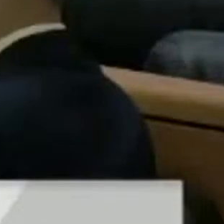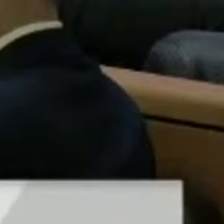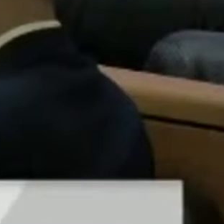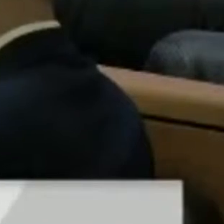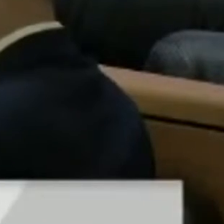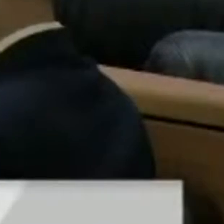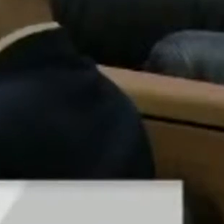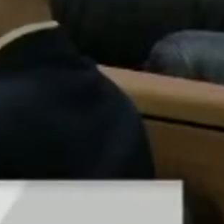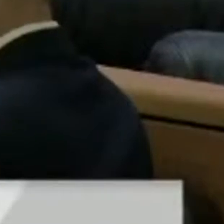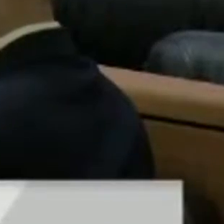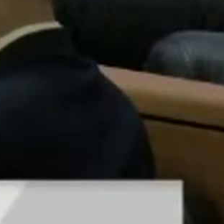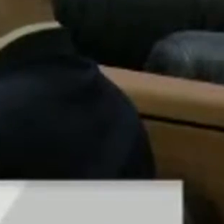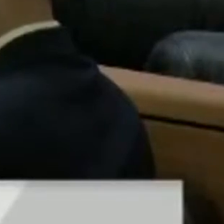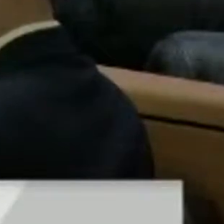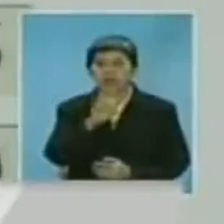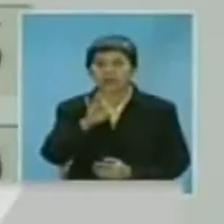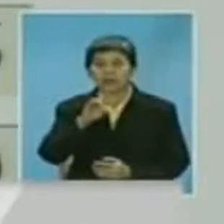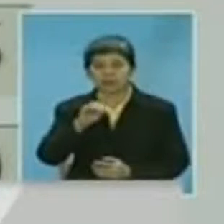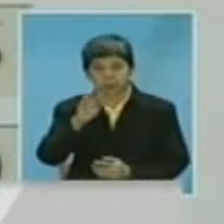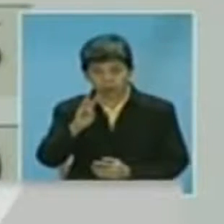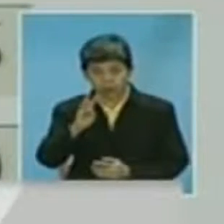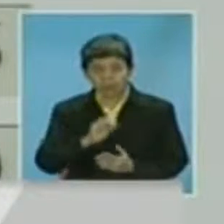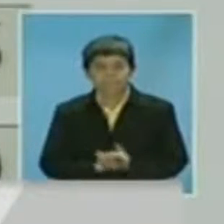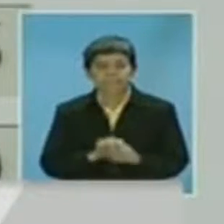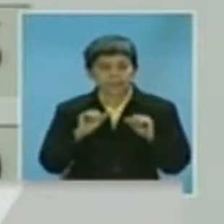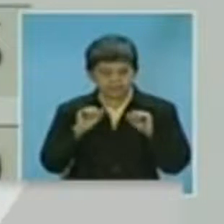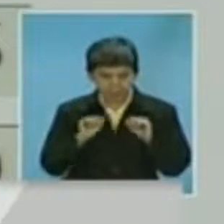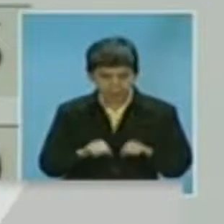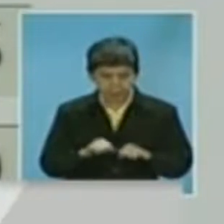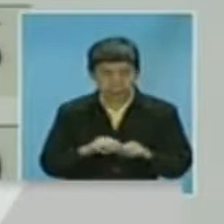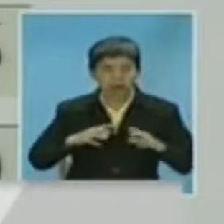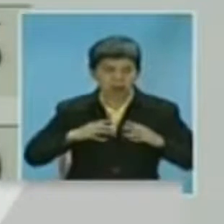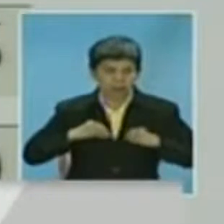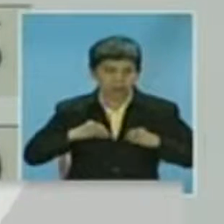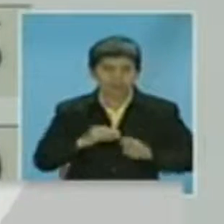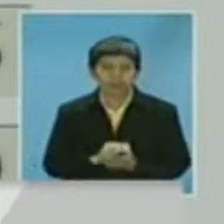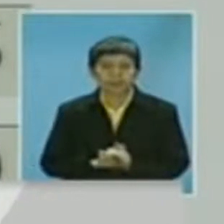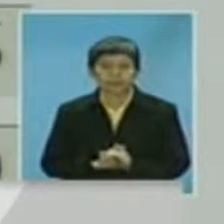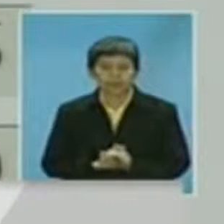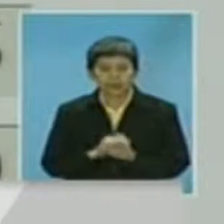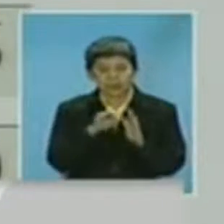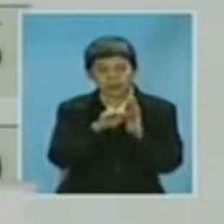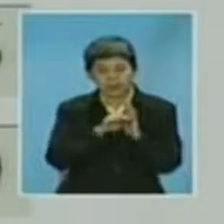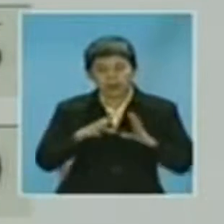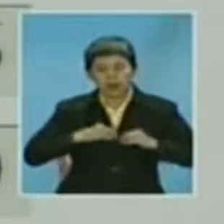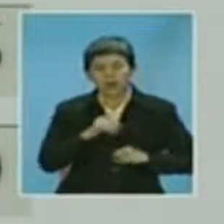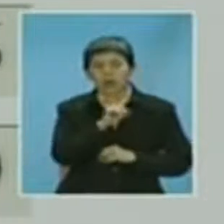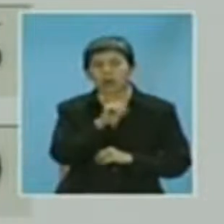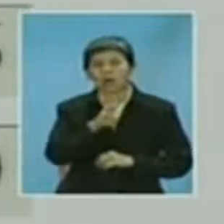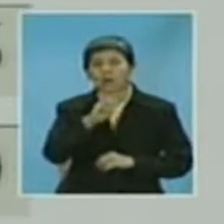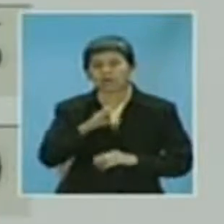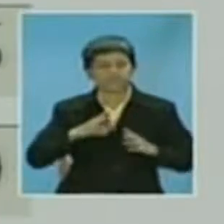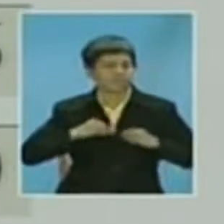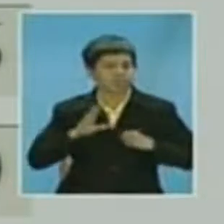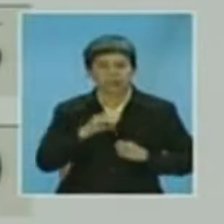ไม่โดยมติ160ต่อ16เสียงสนช.เห็นชอบในวาระแรกเพื่อรับร่างกฎหมายไว้พิจารณาค่ะ